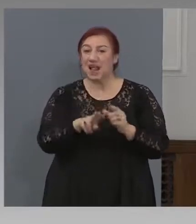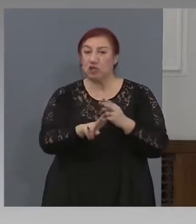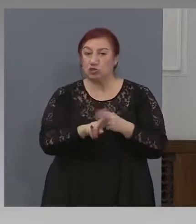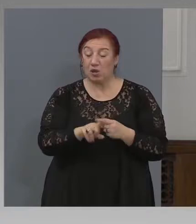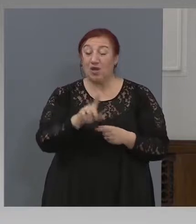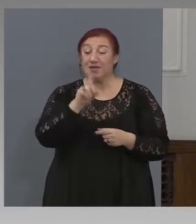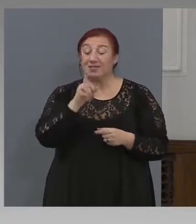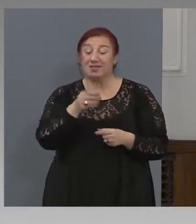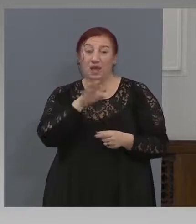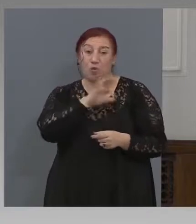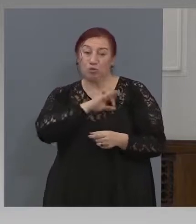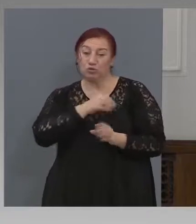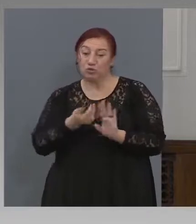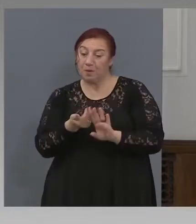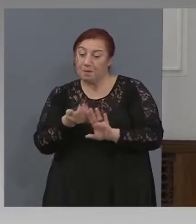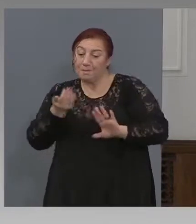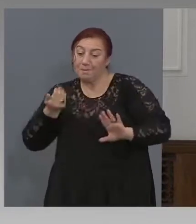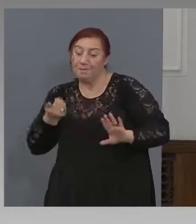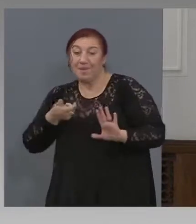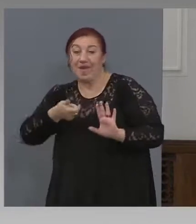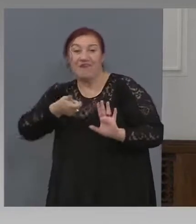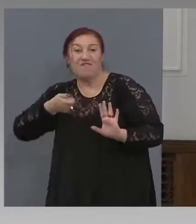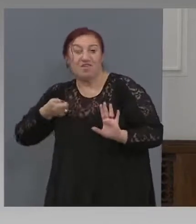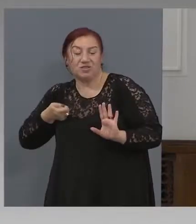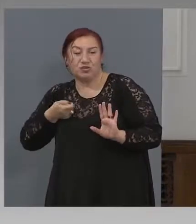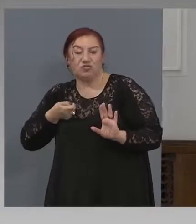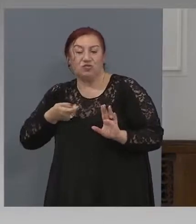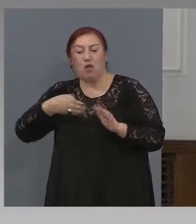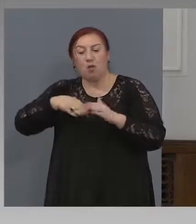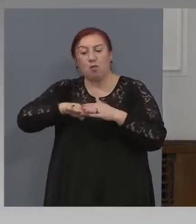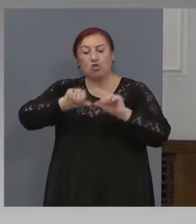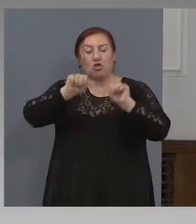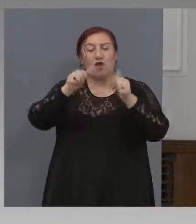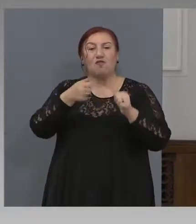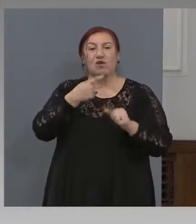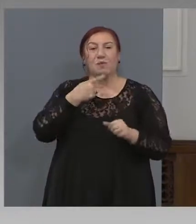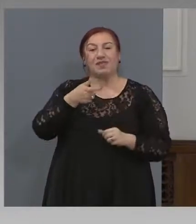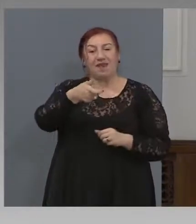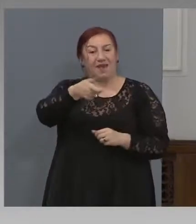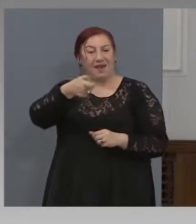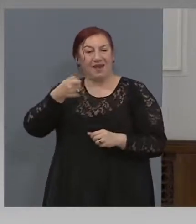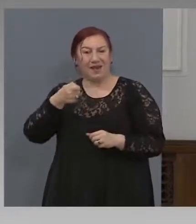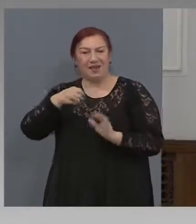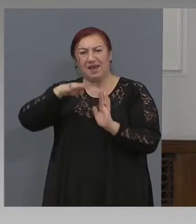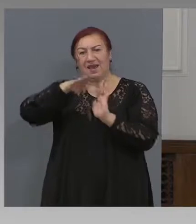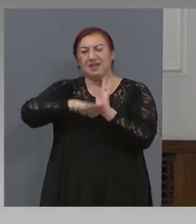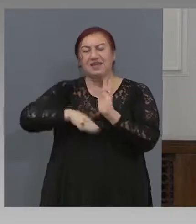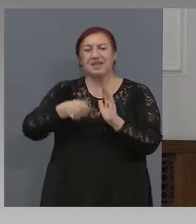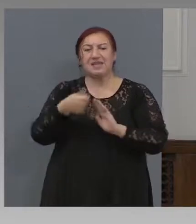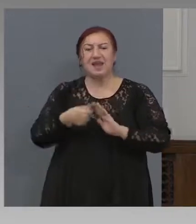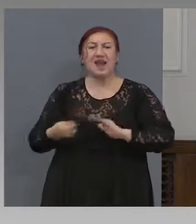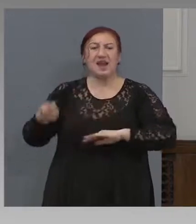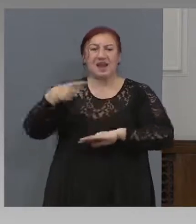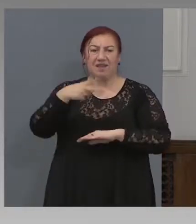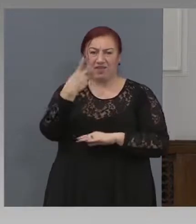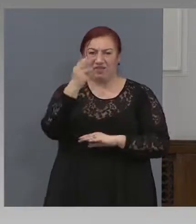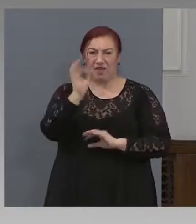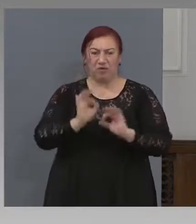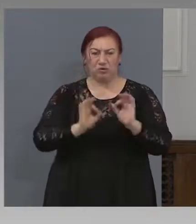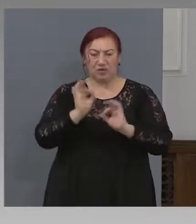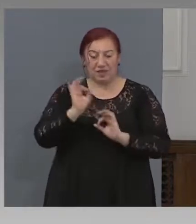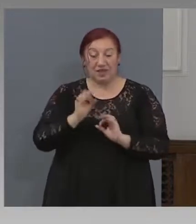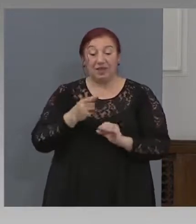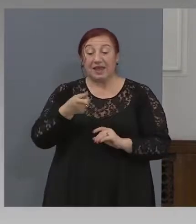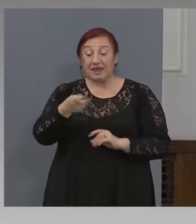авансово като под формата на кредит с ниска лихва, 2%, 75% от увързаната